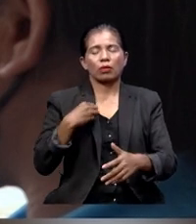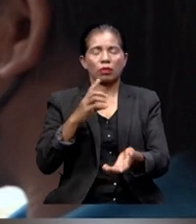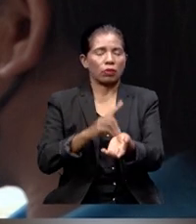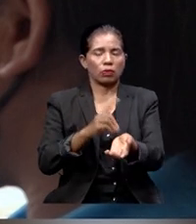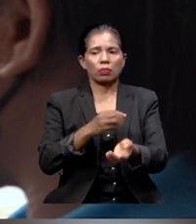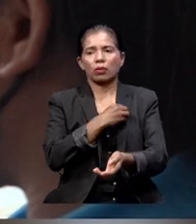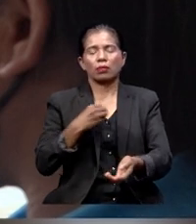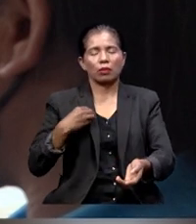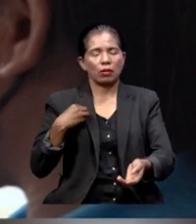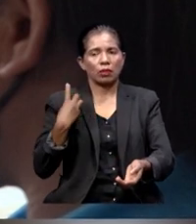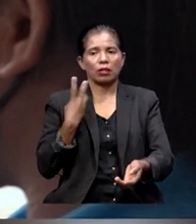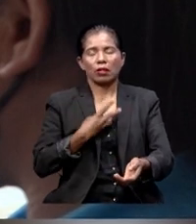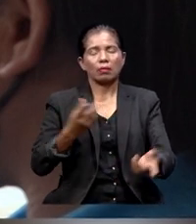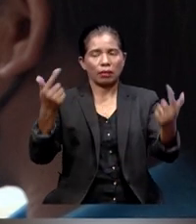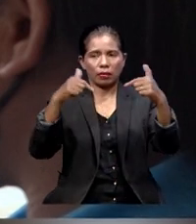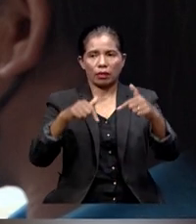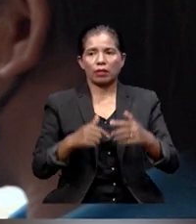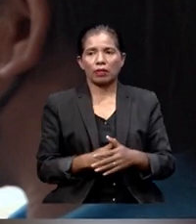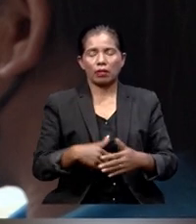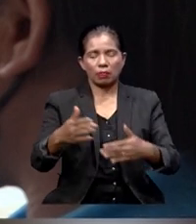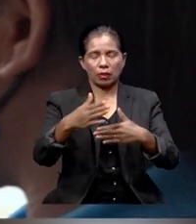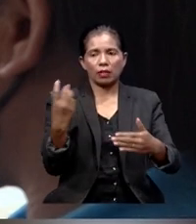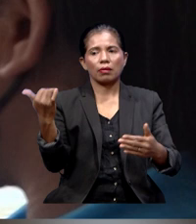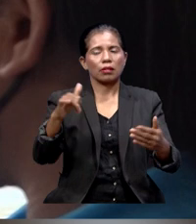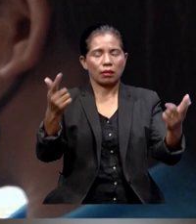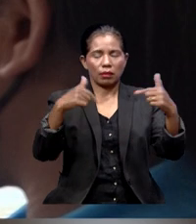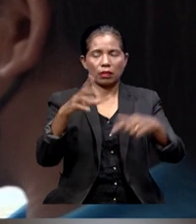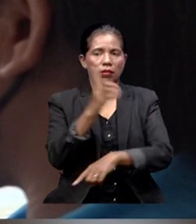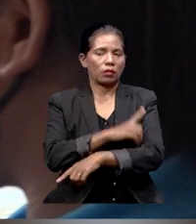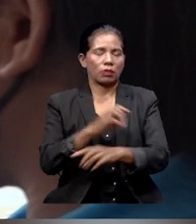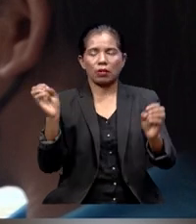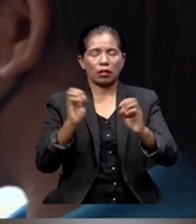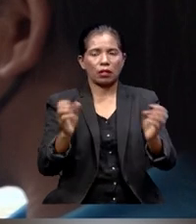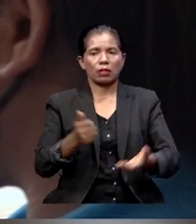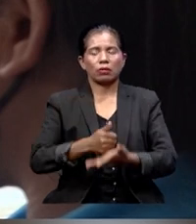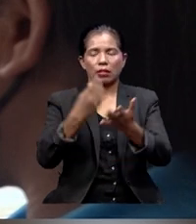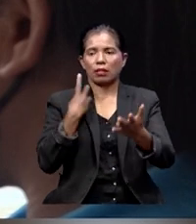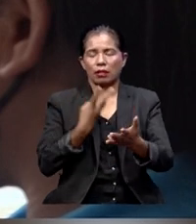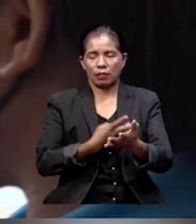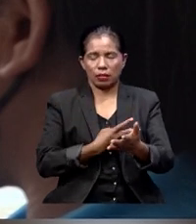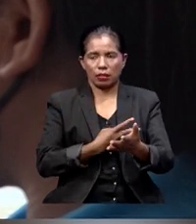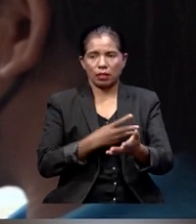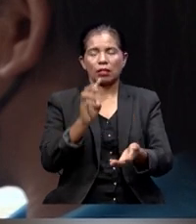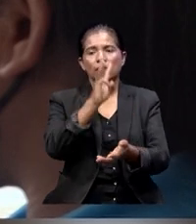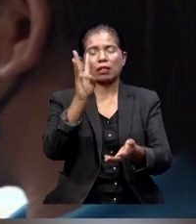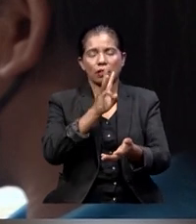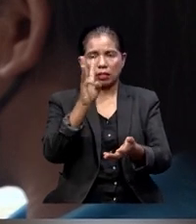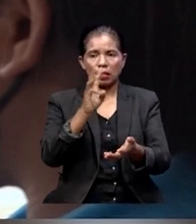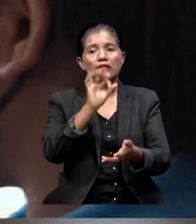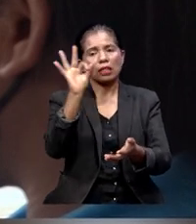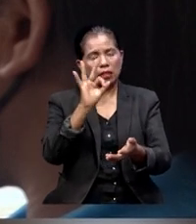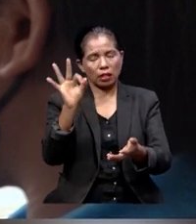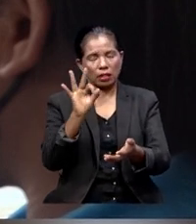latama bi taruh ke amai dit minta ambil sikit main dokter latama lorong ira dokter latama pas tur sesta ni kiam terapi itu nama